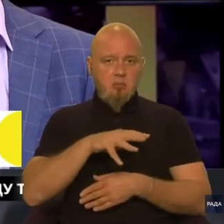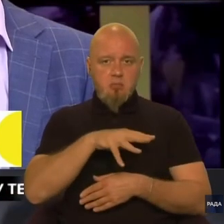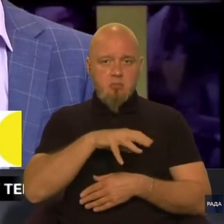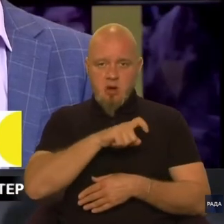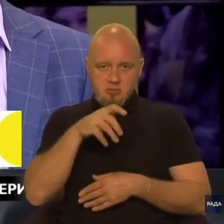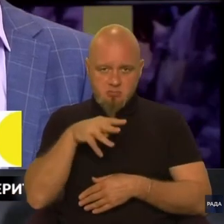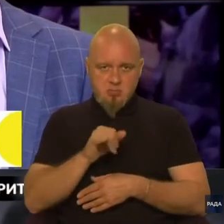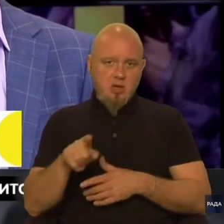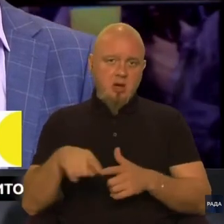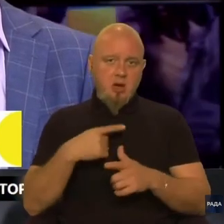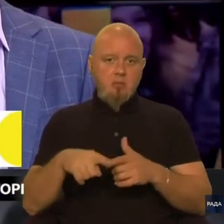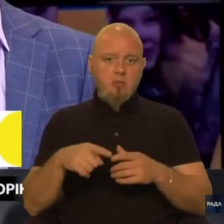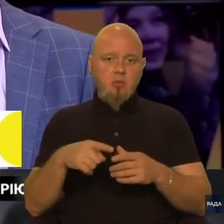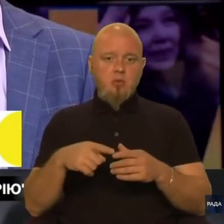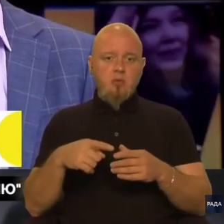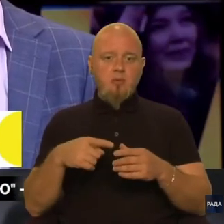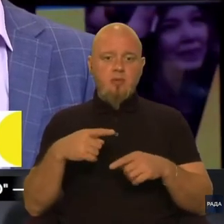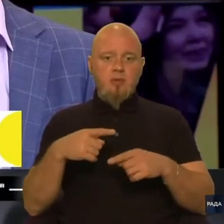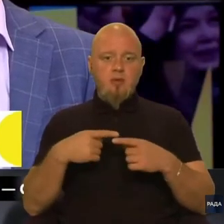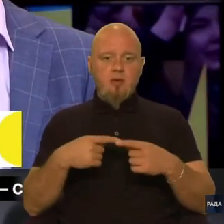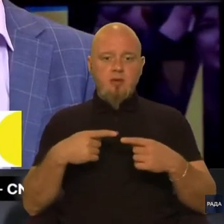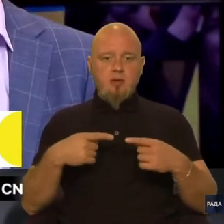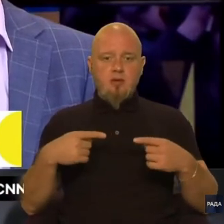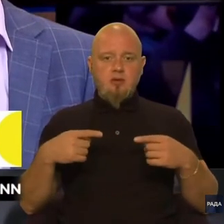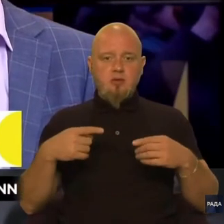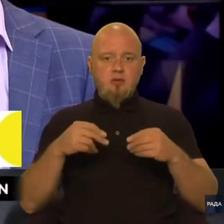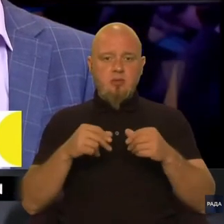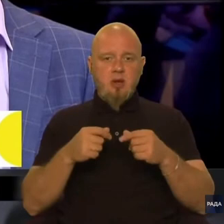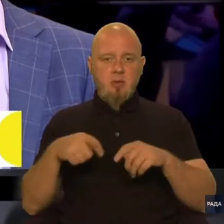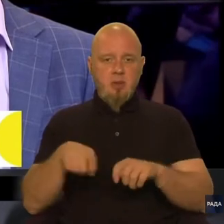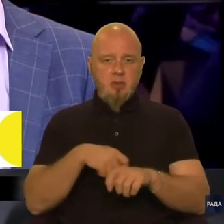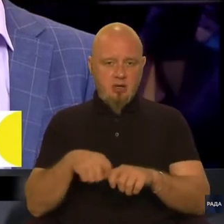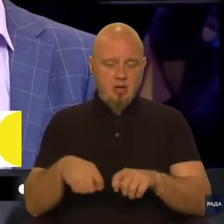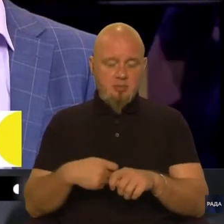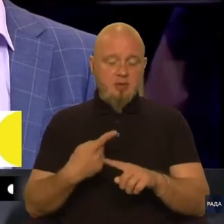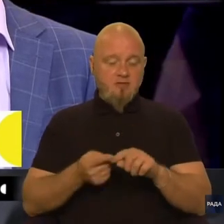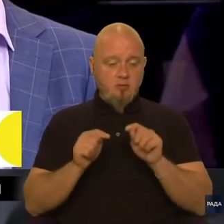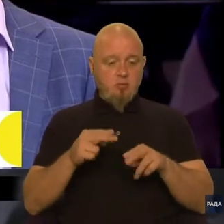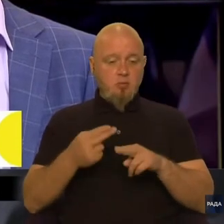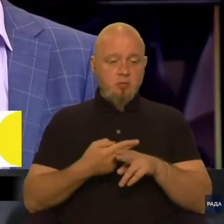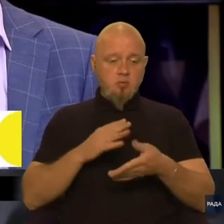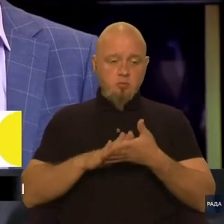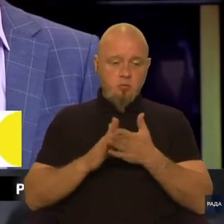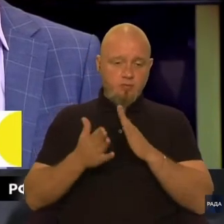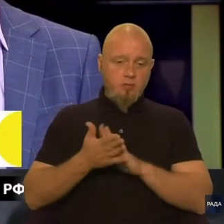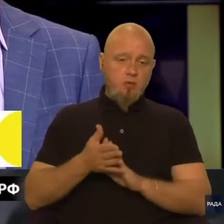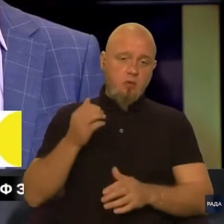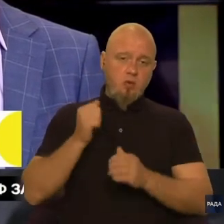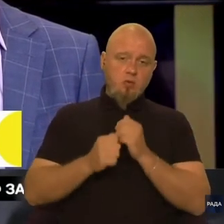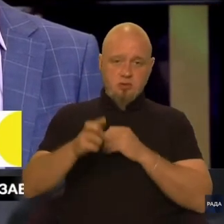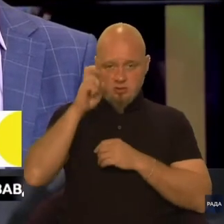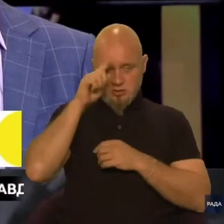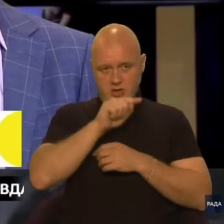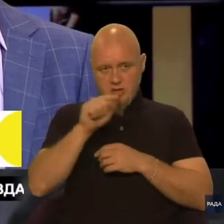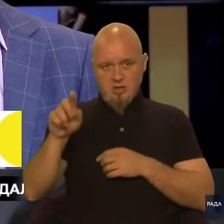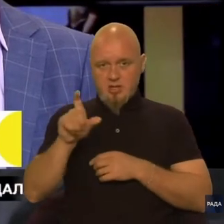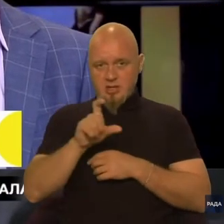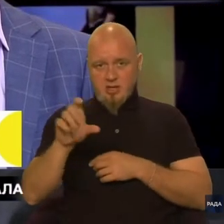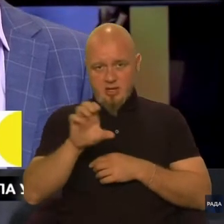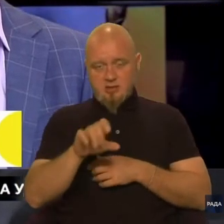або рідкоземельними матеріалами в цьому безумовно кожна з країн ЄС